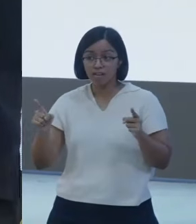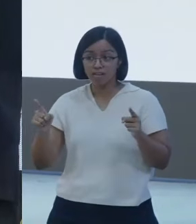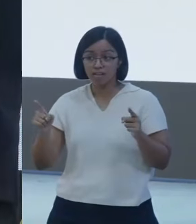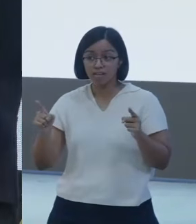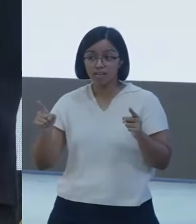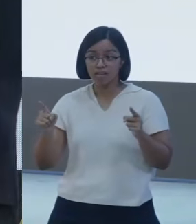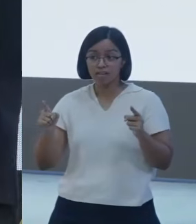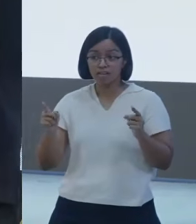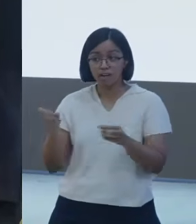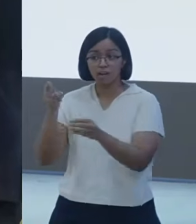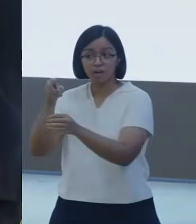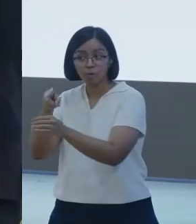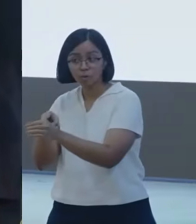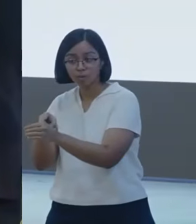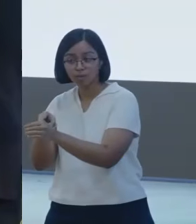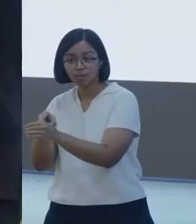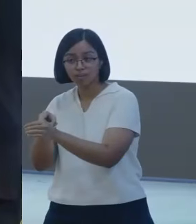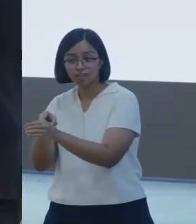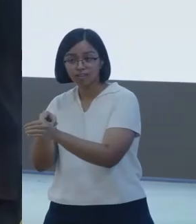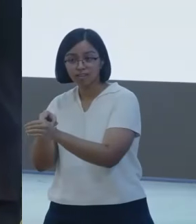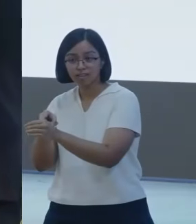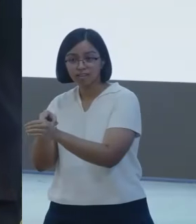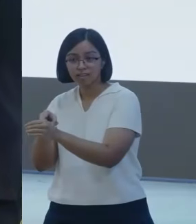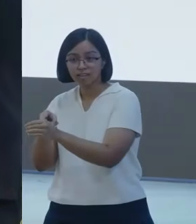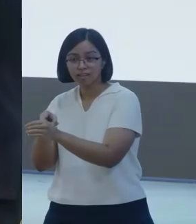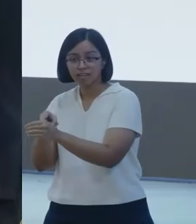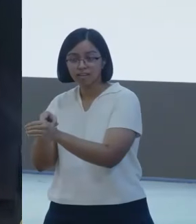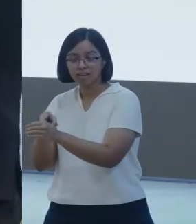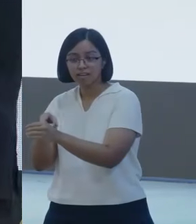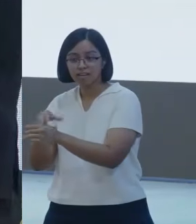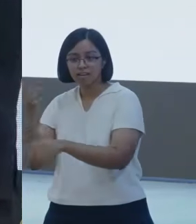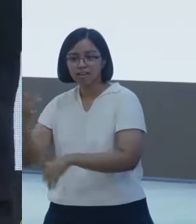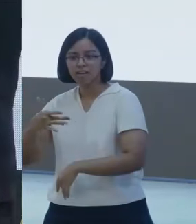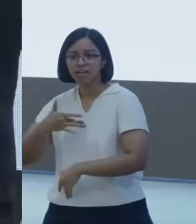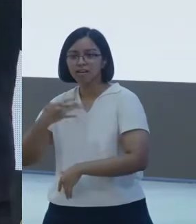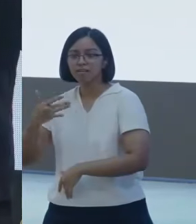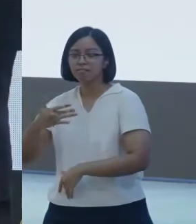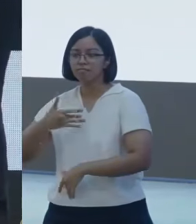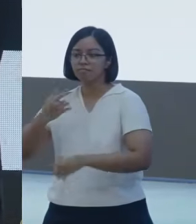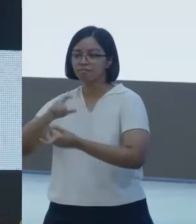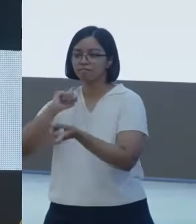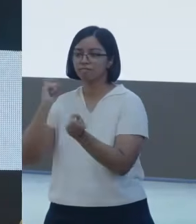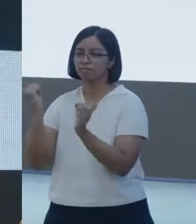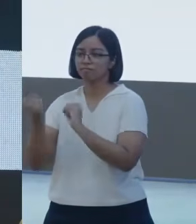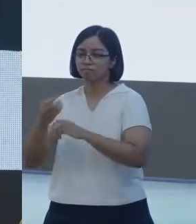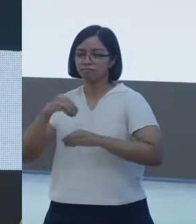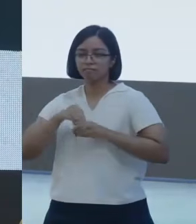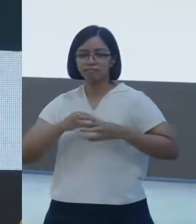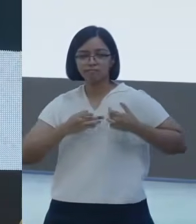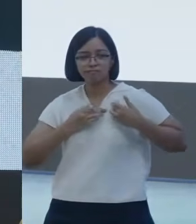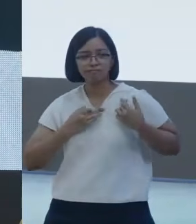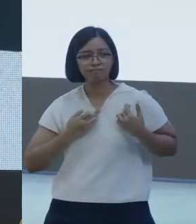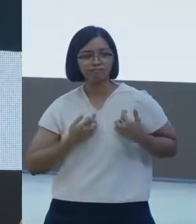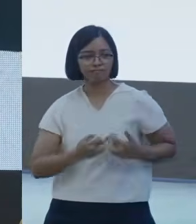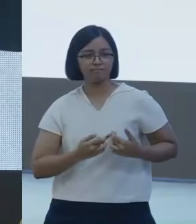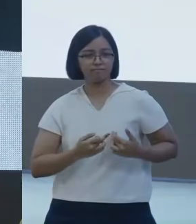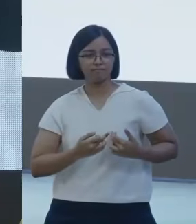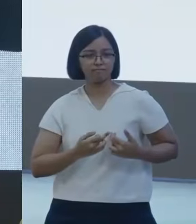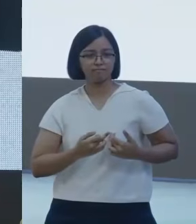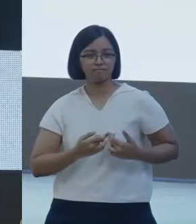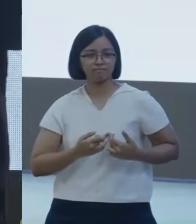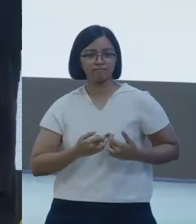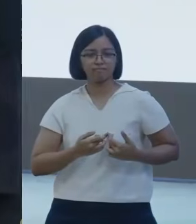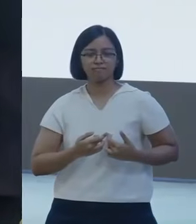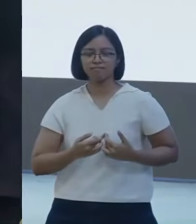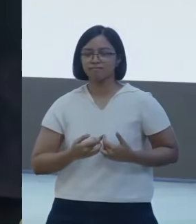sumama siya. At sila ay nakaramdam ng isang pagbabago sa kanilang puso para sila ay